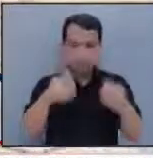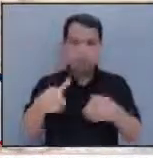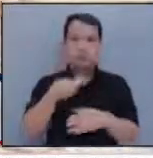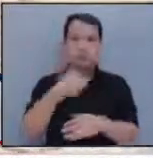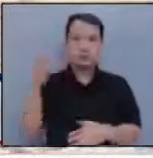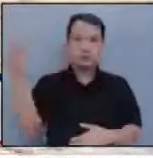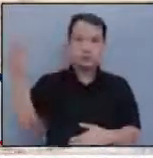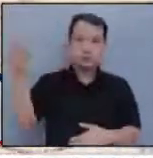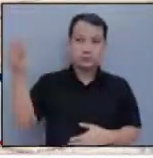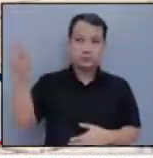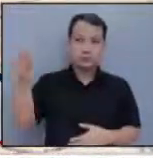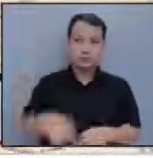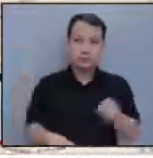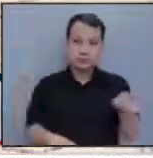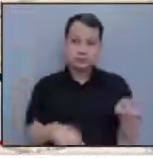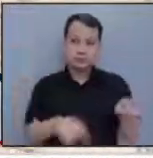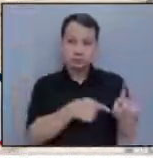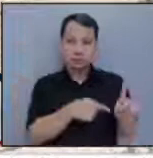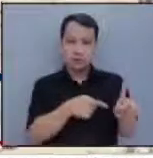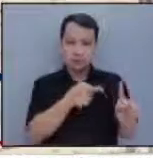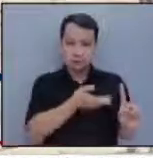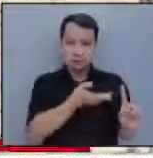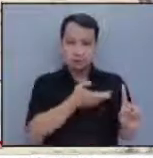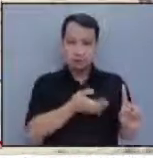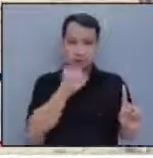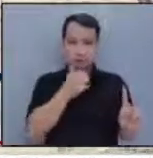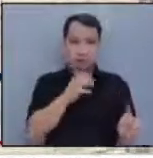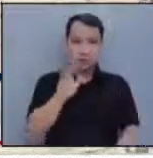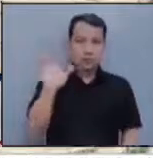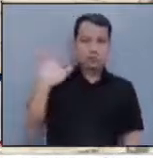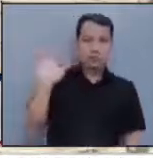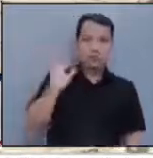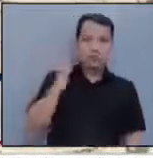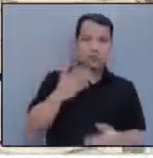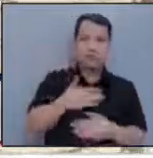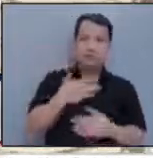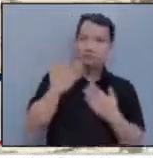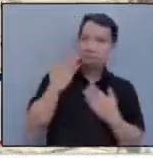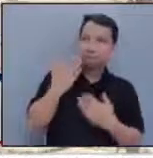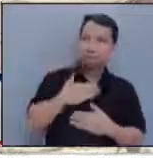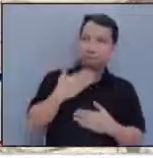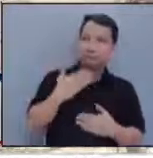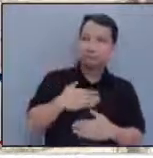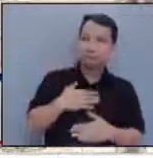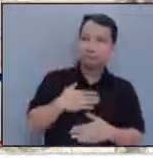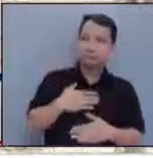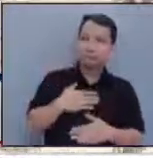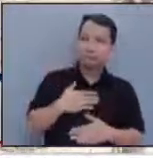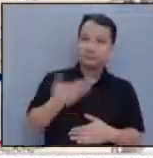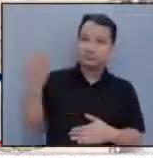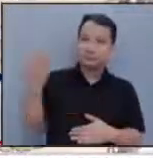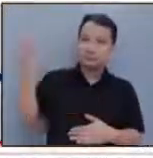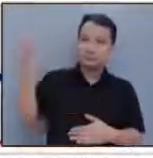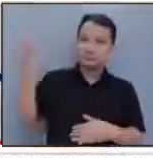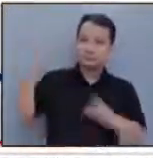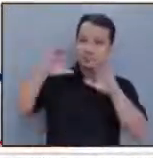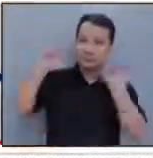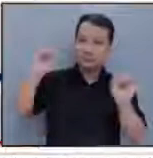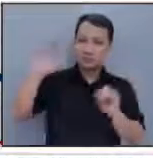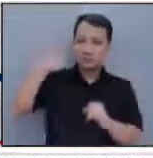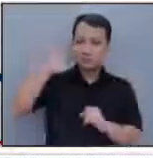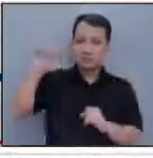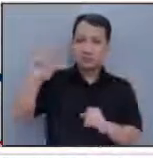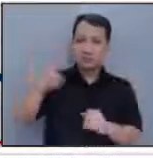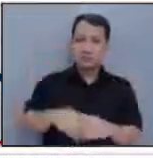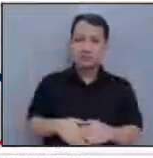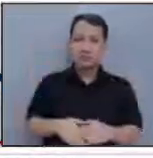Pati ang aling ito napapakaway sa saya sa bawat sandali habang nagtatalumpati si Pangulong Marcos.